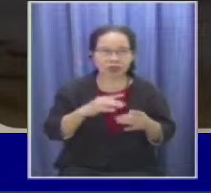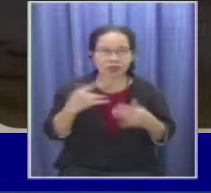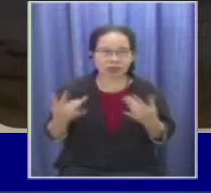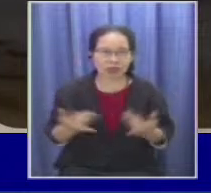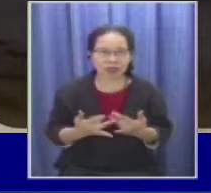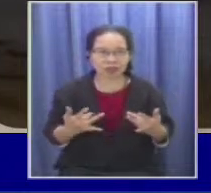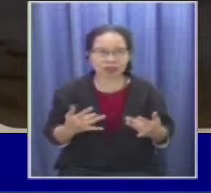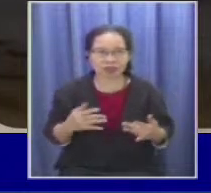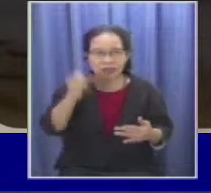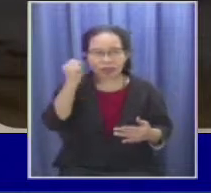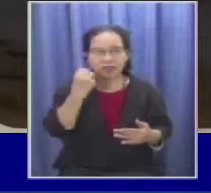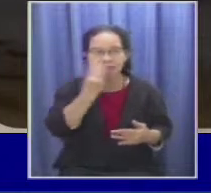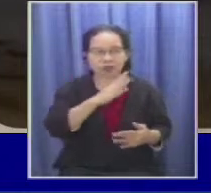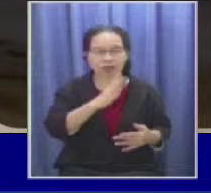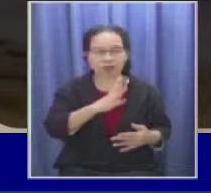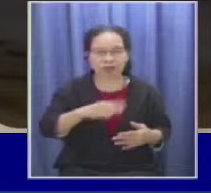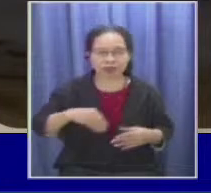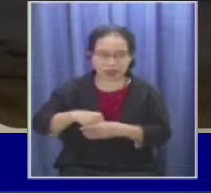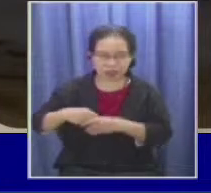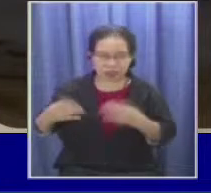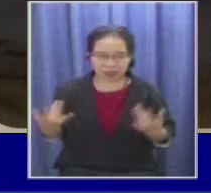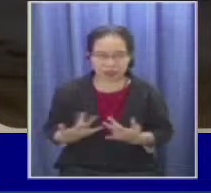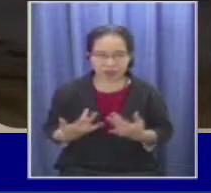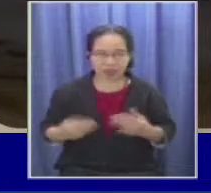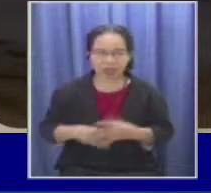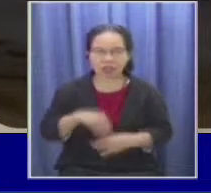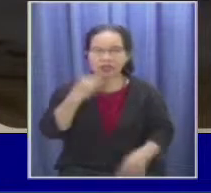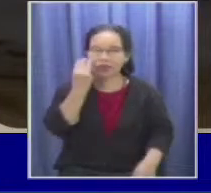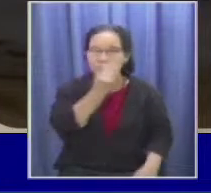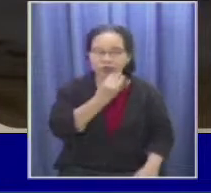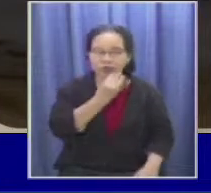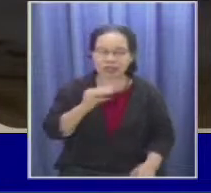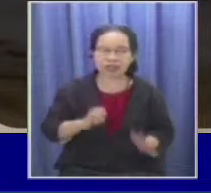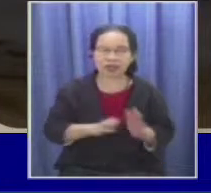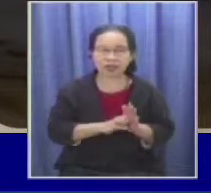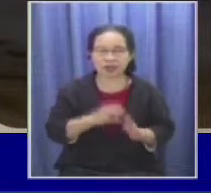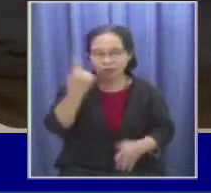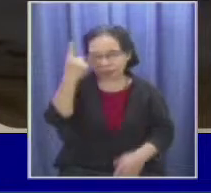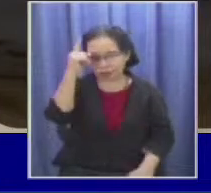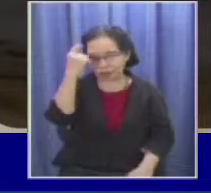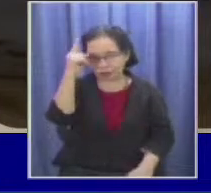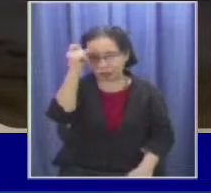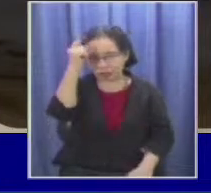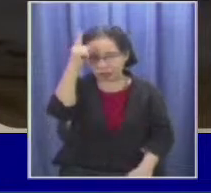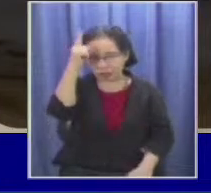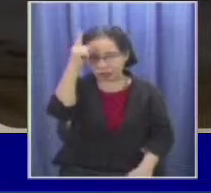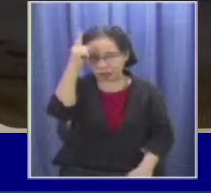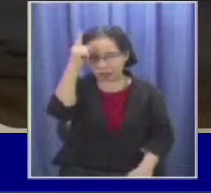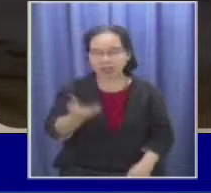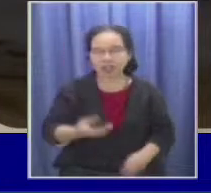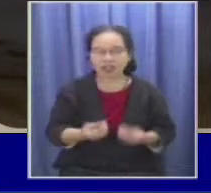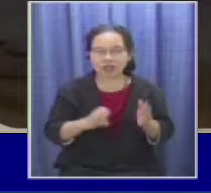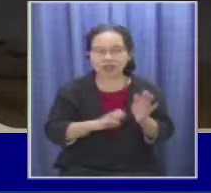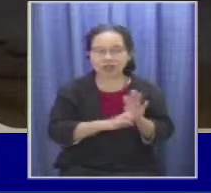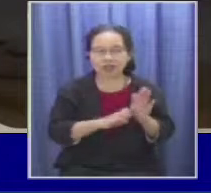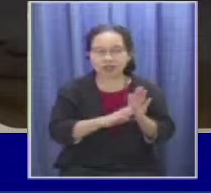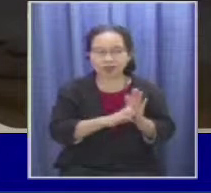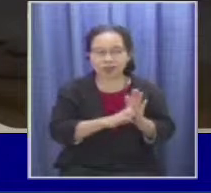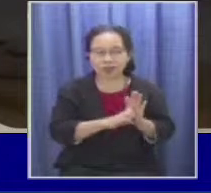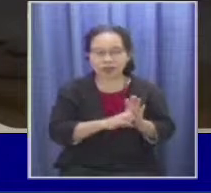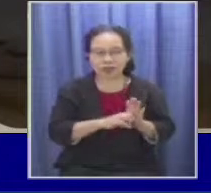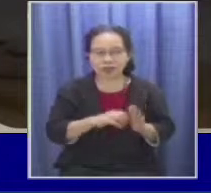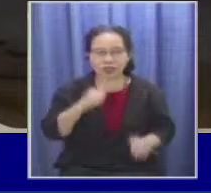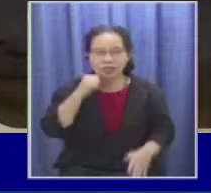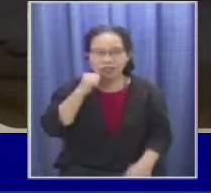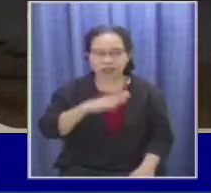na oyi ade boni ya di na efidi aya akoma ma abrosu no mu na